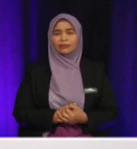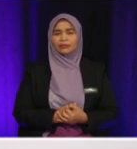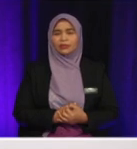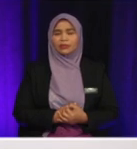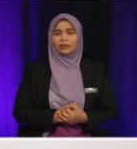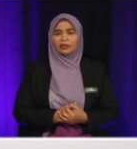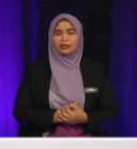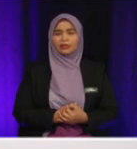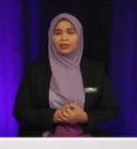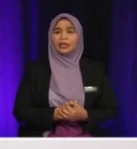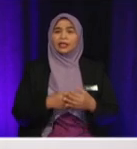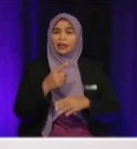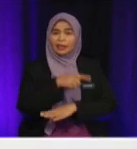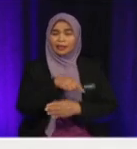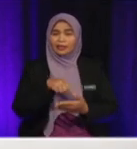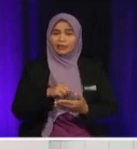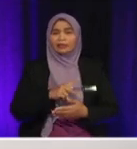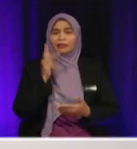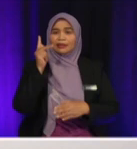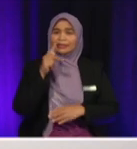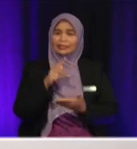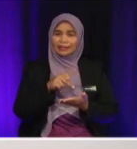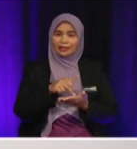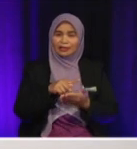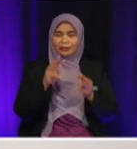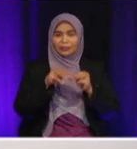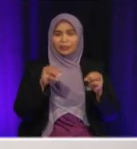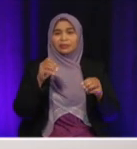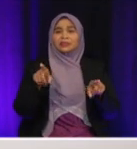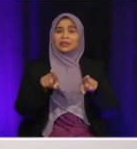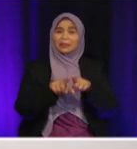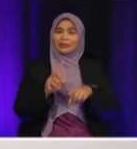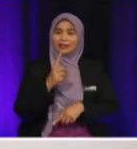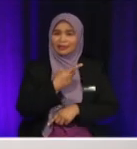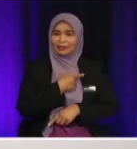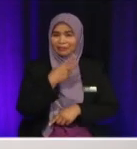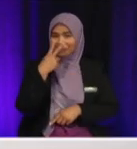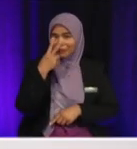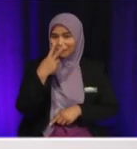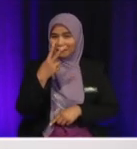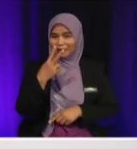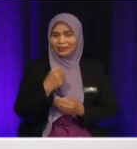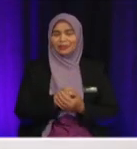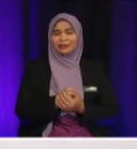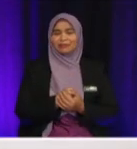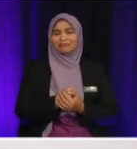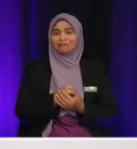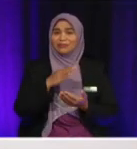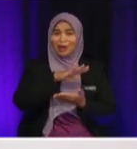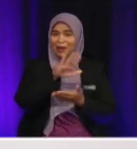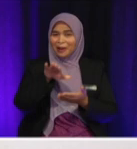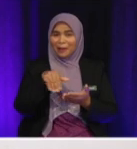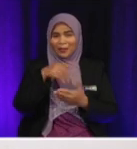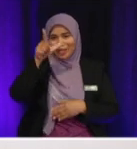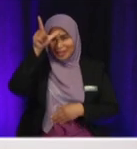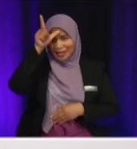luar sana. Okey, hari ini saya nak perkenalkan murid-murid yang bersama dengan kita pada hari ini. Nampak hari ini dibawakan hero-hero semua. Wow. Sebab